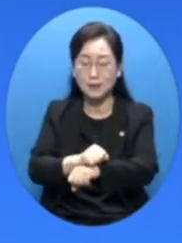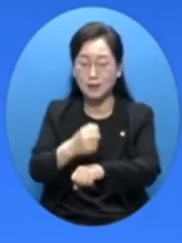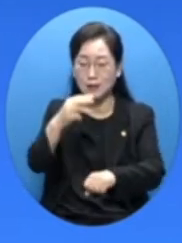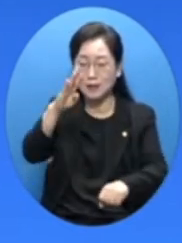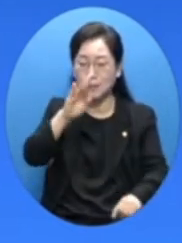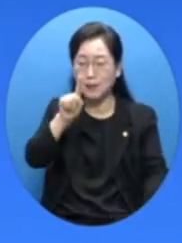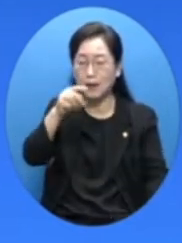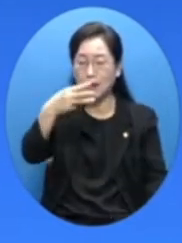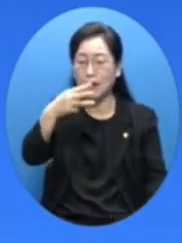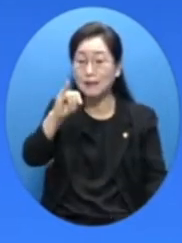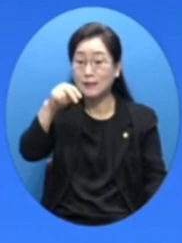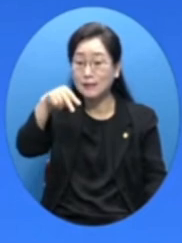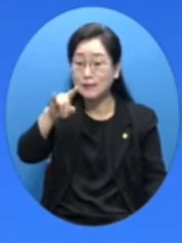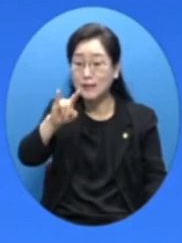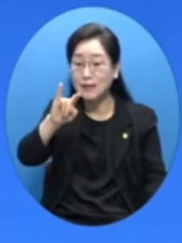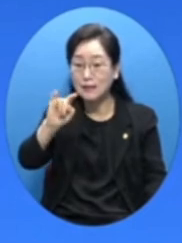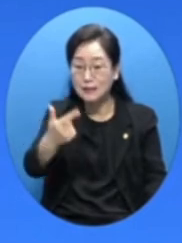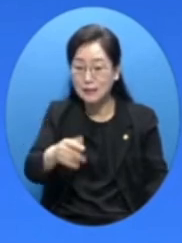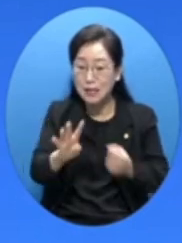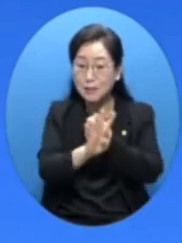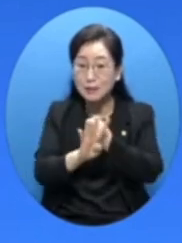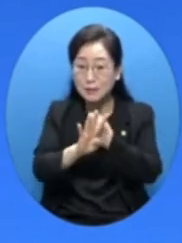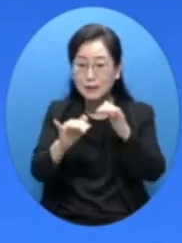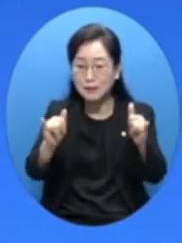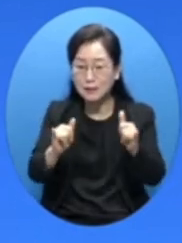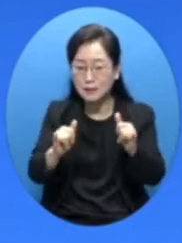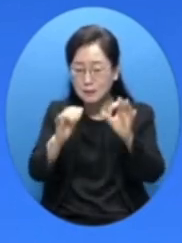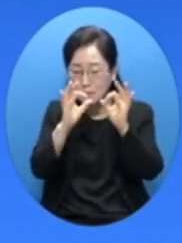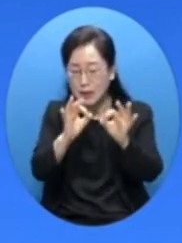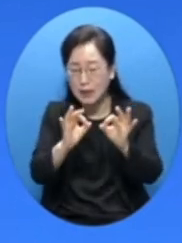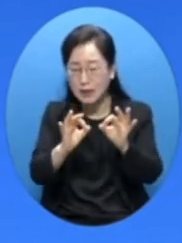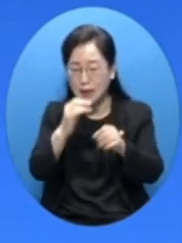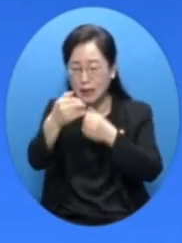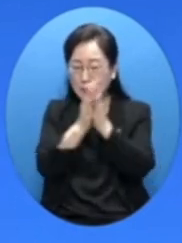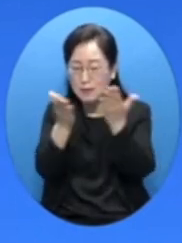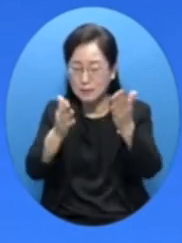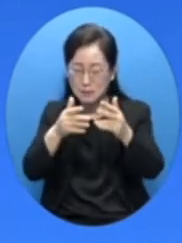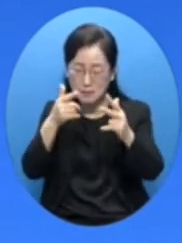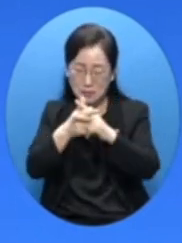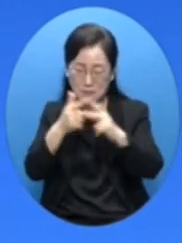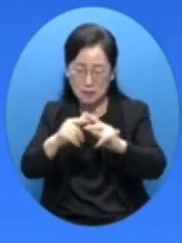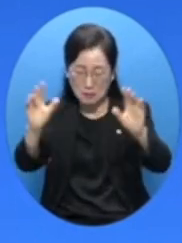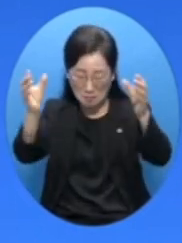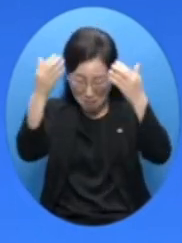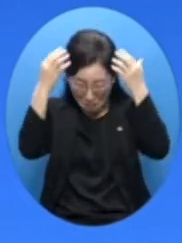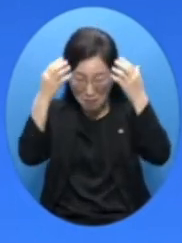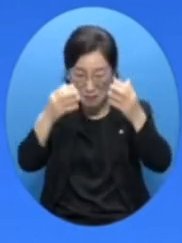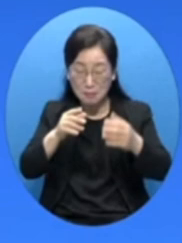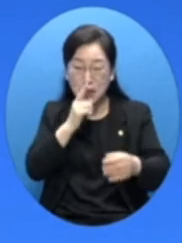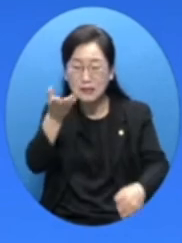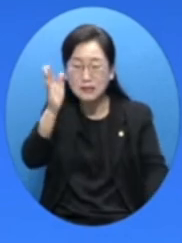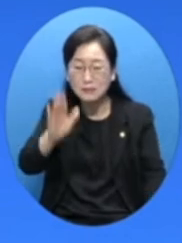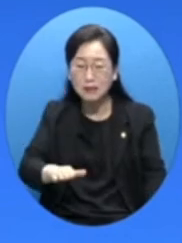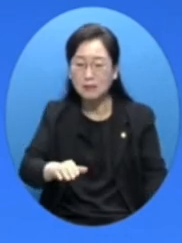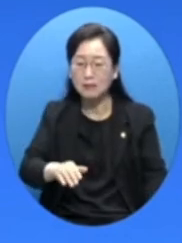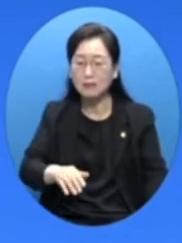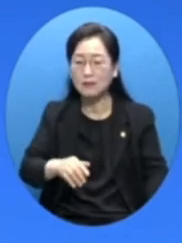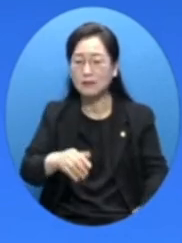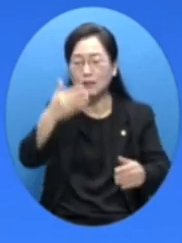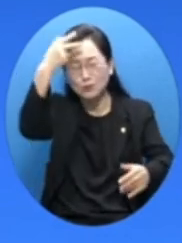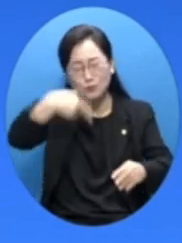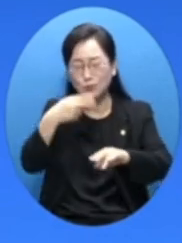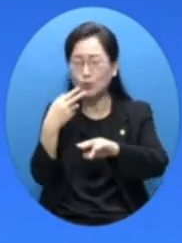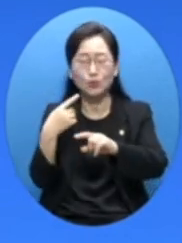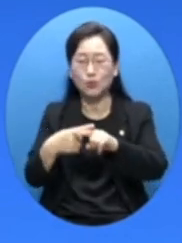눈뜬 맹인이었습니다. 그렇기 때문에 그들이 성경을 잘한다고 하면서 예수님을 십자가에 못 박아 죽인